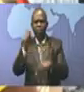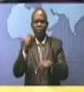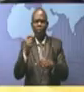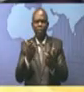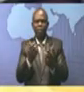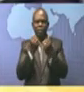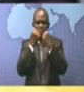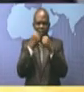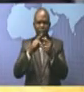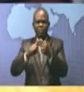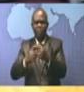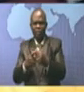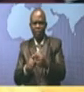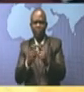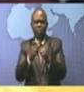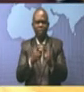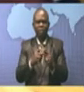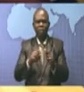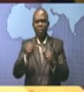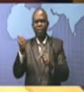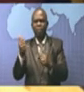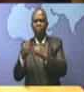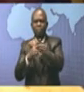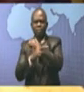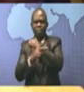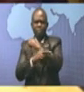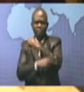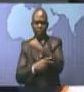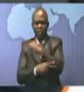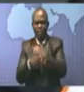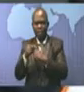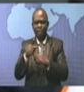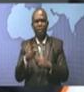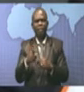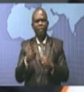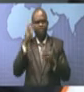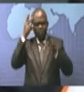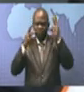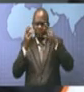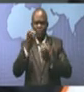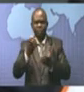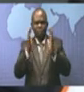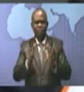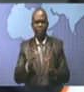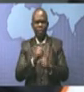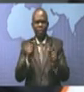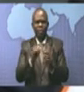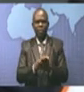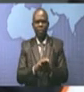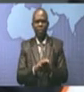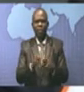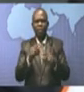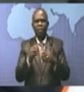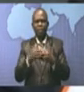grande préoccupation des commerçants de la ville d'Ngozi. L'ombudsman du Burundi, Aimé Laurentine et Kanyana, a fait savoir que c'est